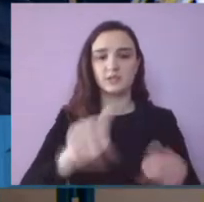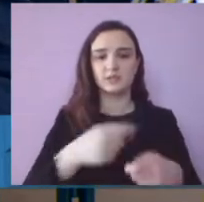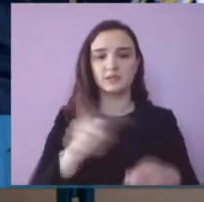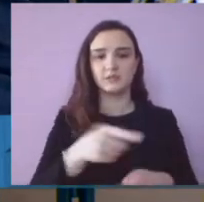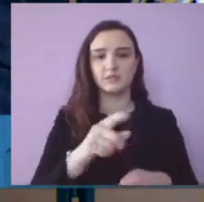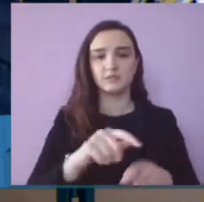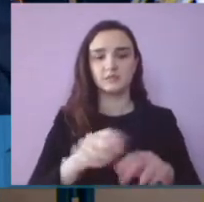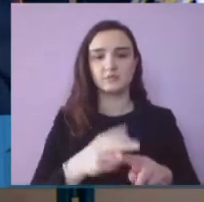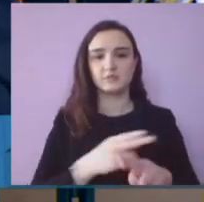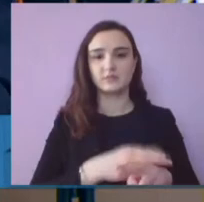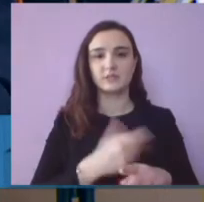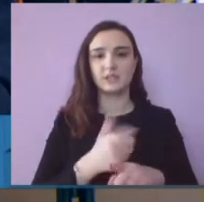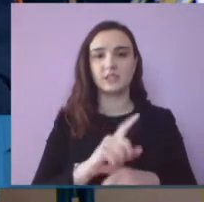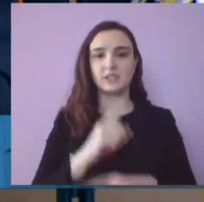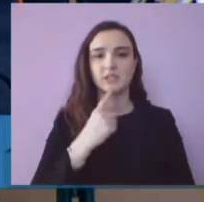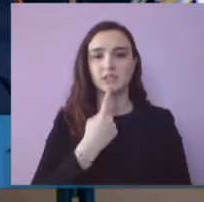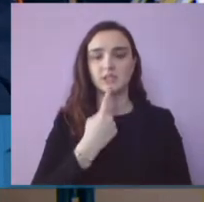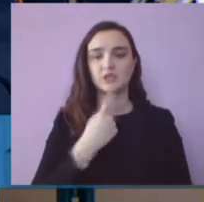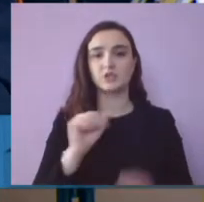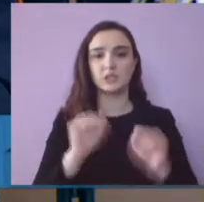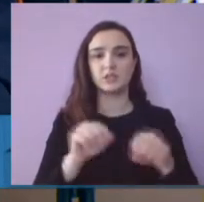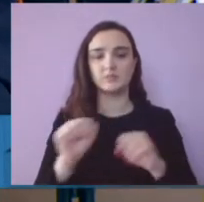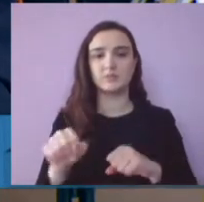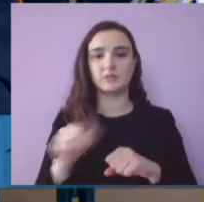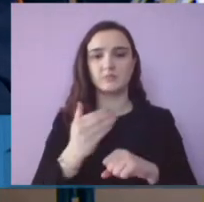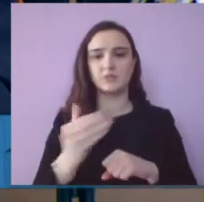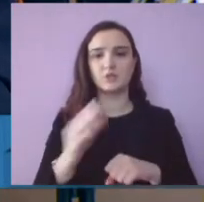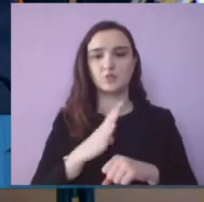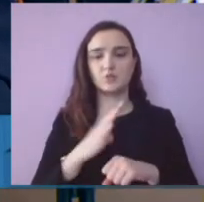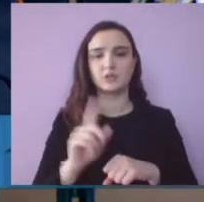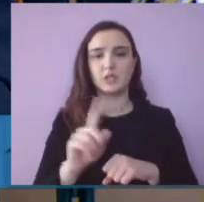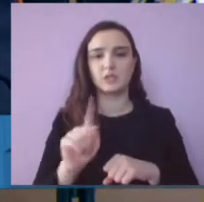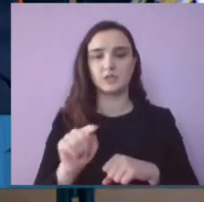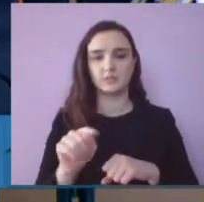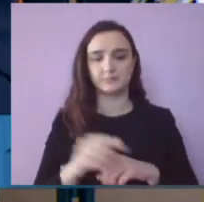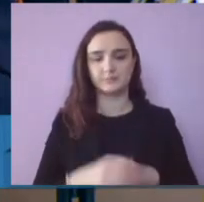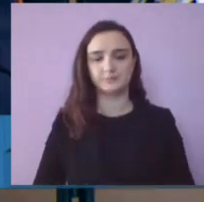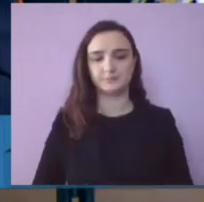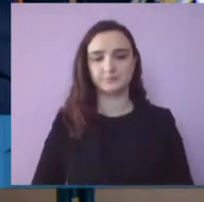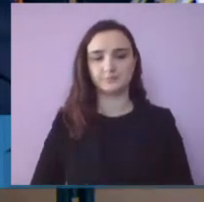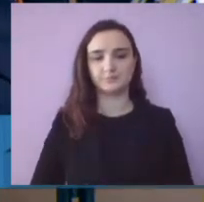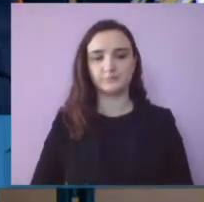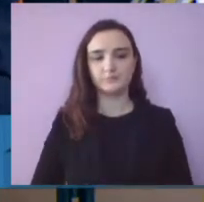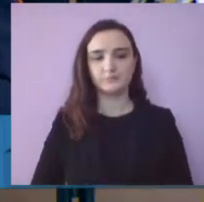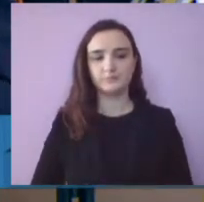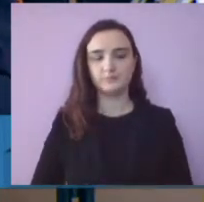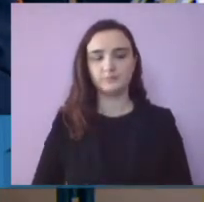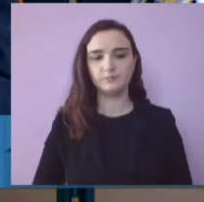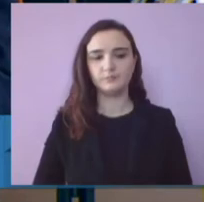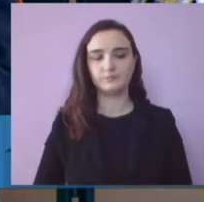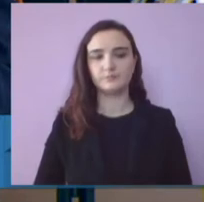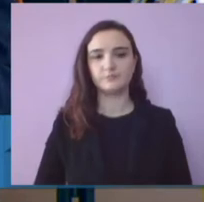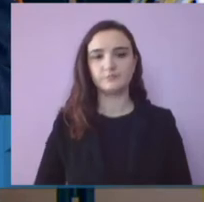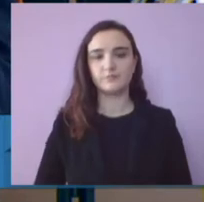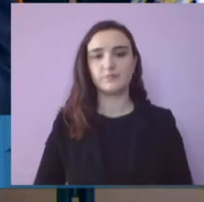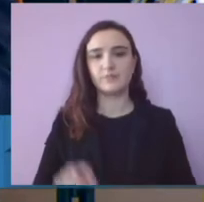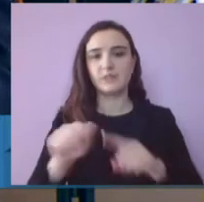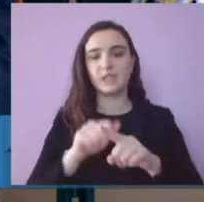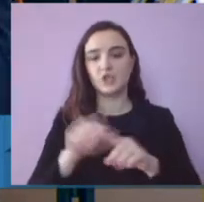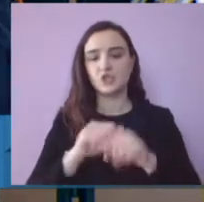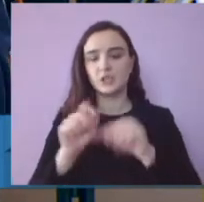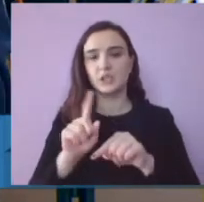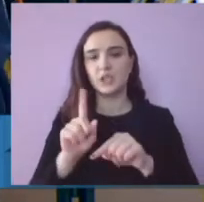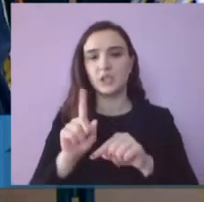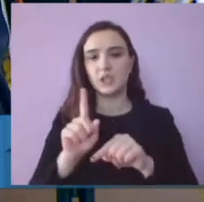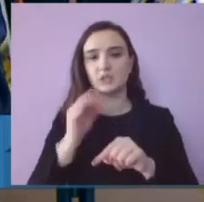ძალიან ძნელია შესაძლებელია მან იყოს რაღაცა ვერ გეტყვით რა რაღაცა შეიძლება ნაჭერზე იყოს რაღაცა